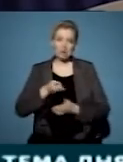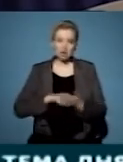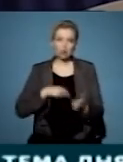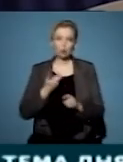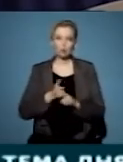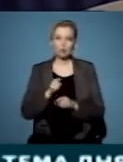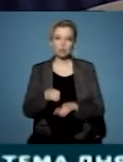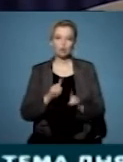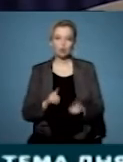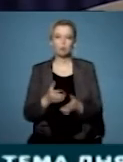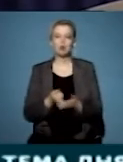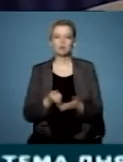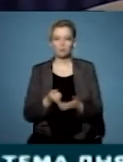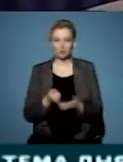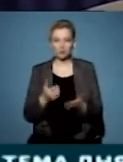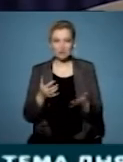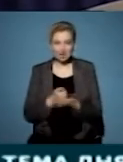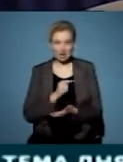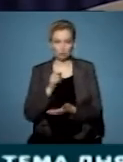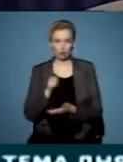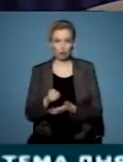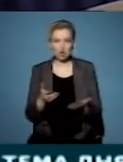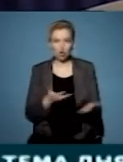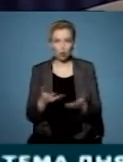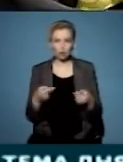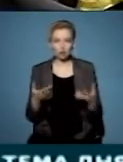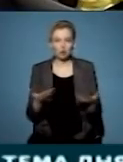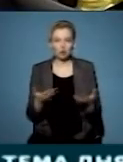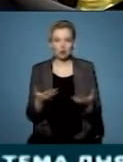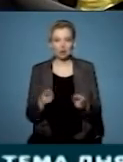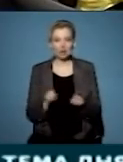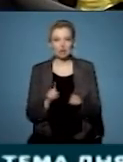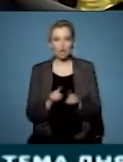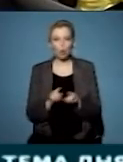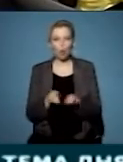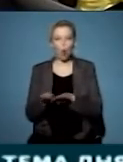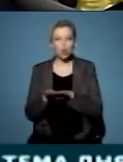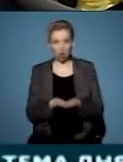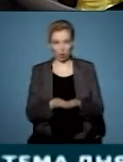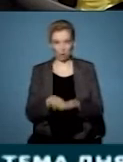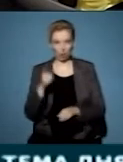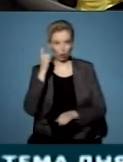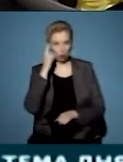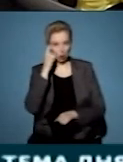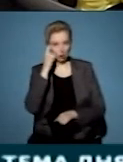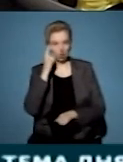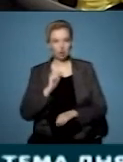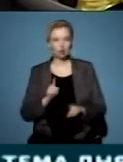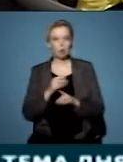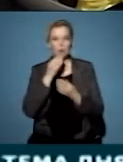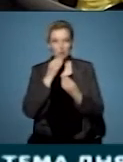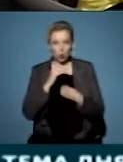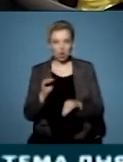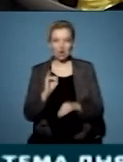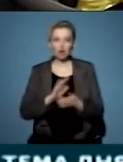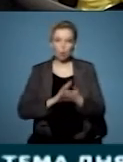на те, що ми дійдемо до тієї якоїсь такої однакової думки, щоб покращити